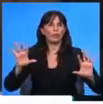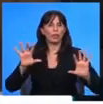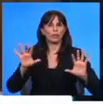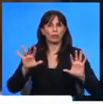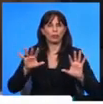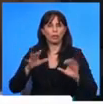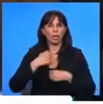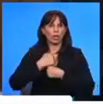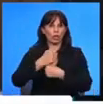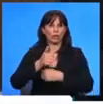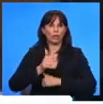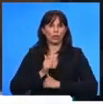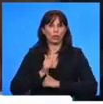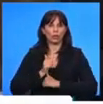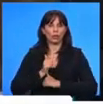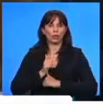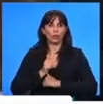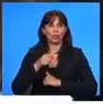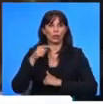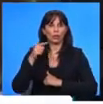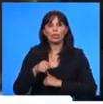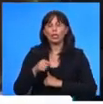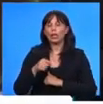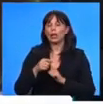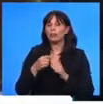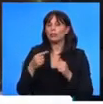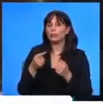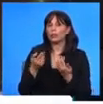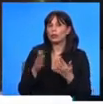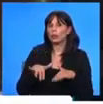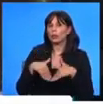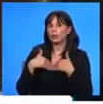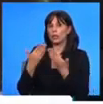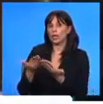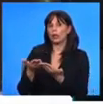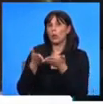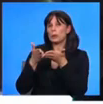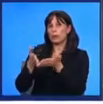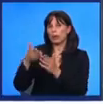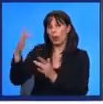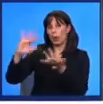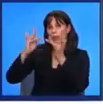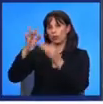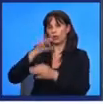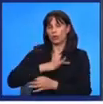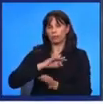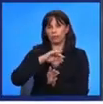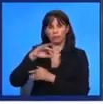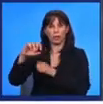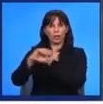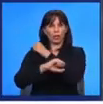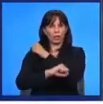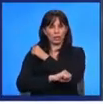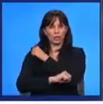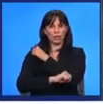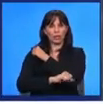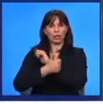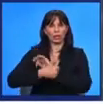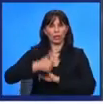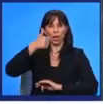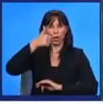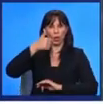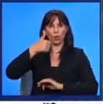יאמן. זה, באמת הדבר שזה הזה לא הוא, יאמן. הוא משחק לידי אויבינו. אוקיי. סגן אלוף אבידה הוא סגן מפקד